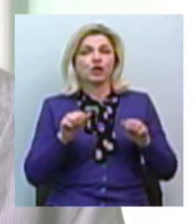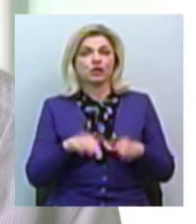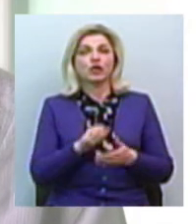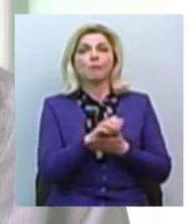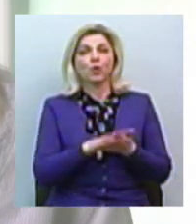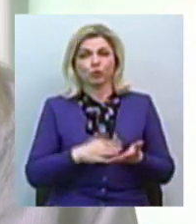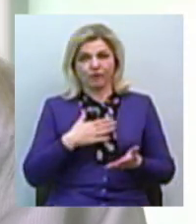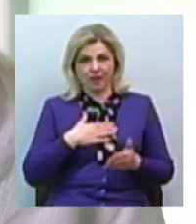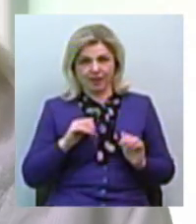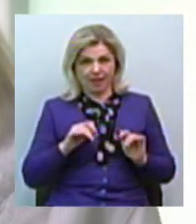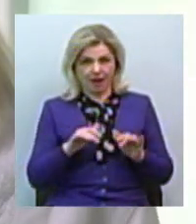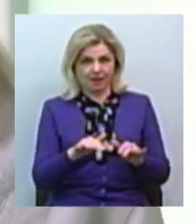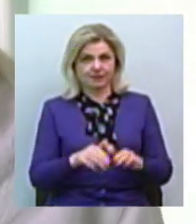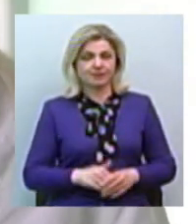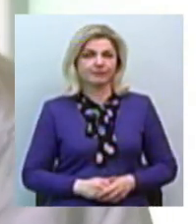нашу діяльність.